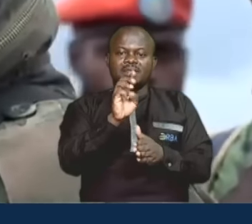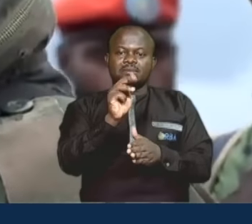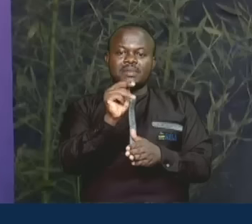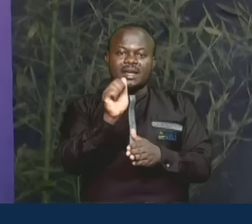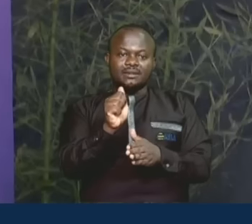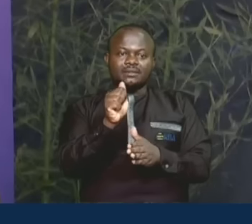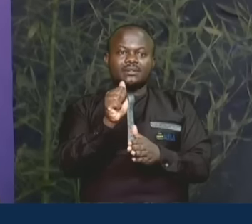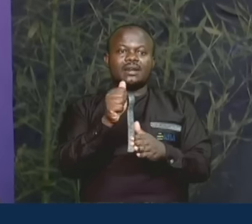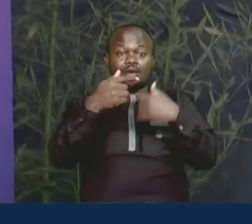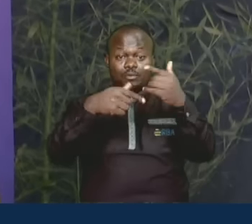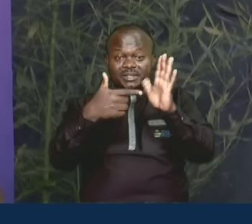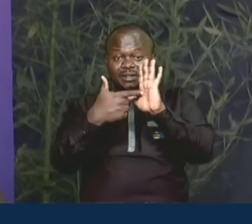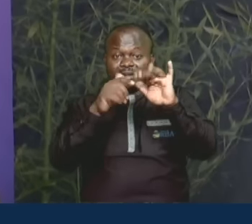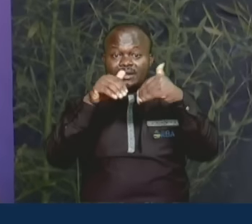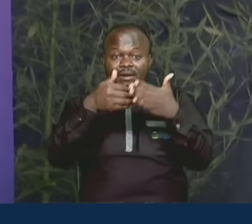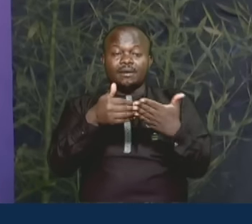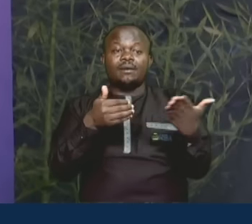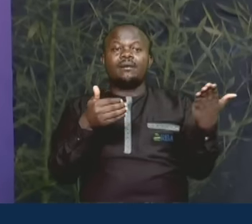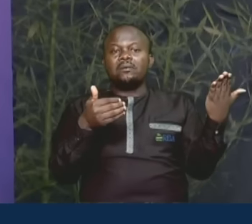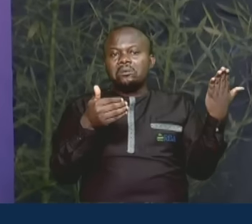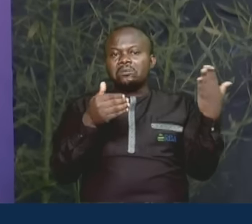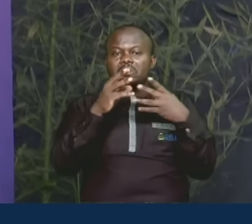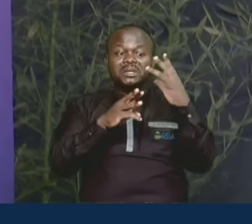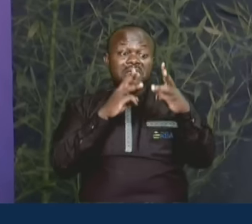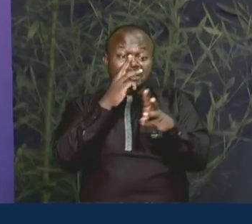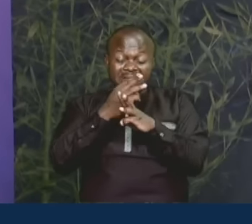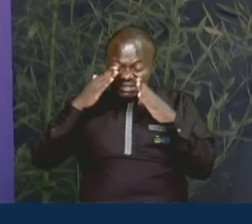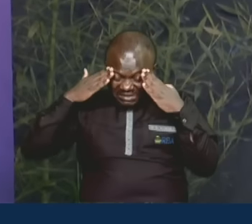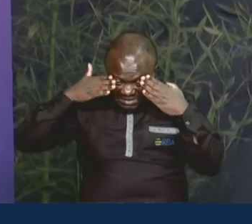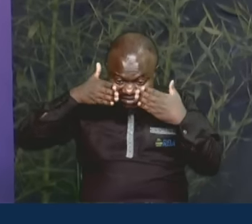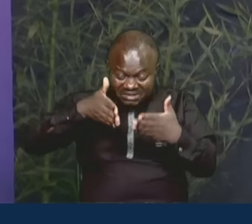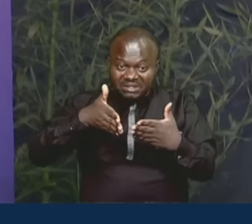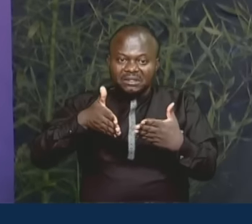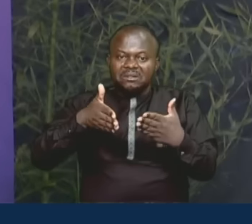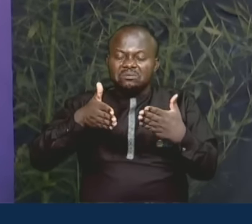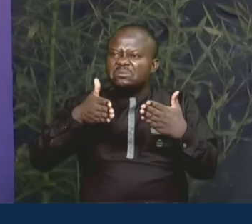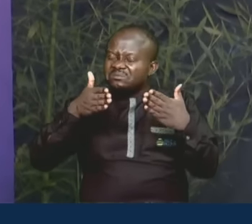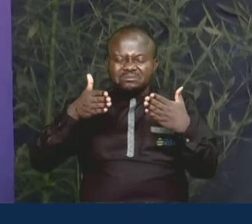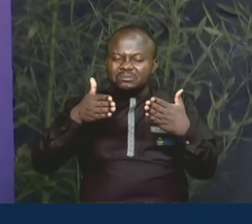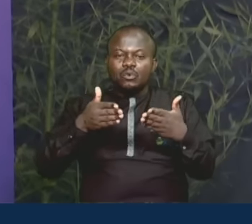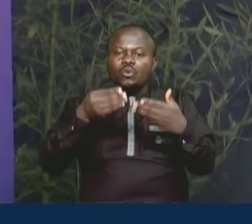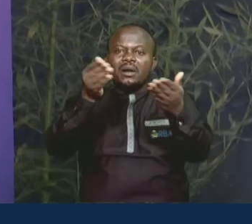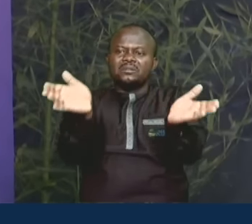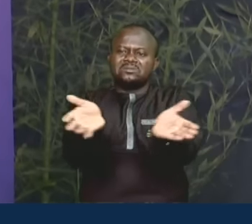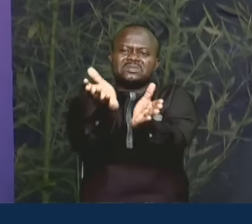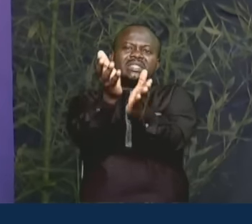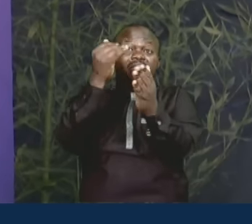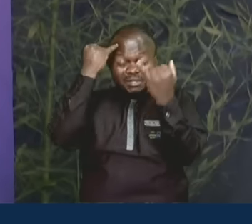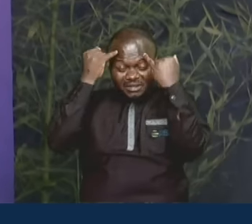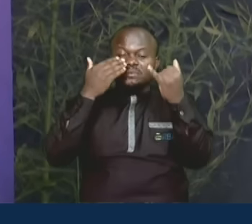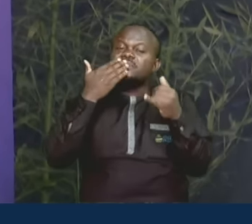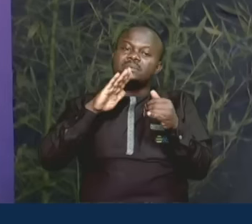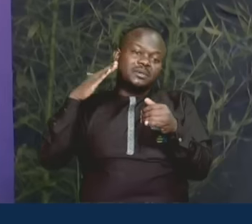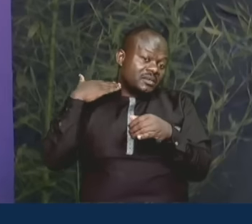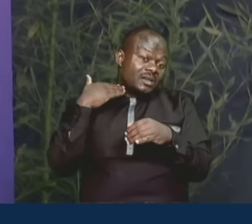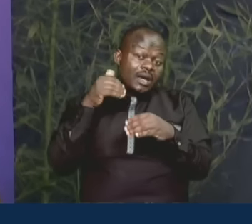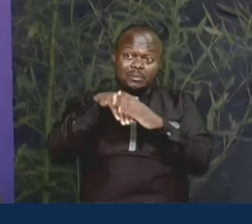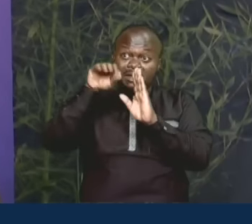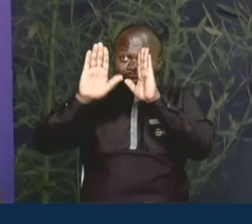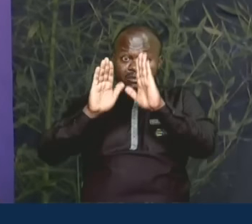Damascene agaragaza ko bigayitse kuba ku isi hari igihugu kigitsimbaraye ku guha intebe ingengabitekerezo ya genocide ndetse n'abagize uruhare mu kuyishyira mu